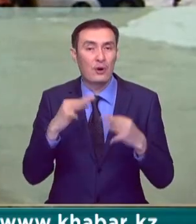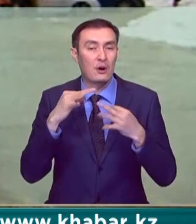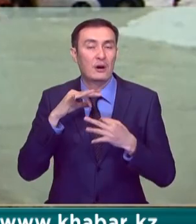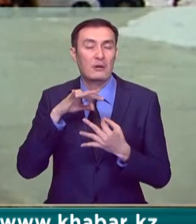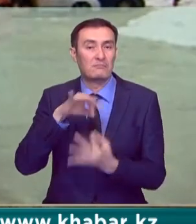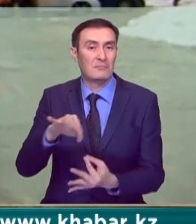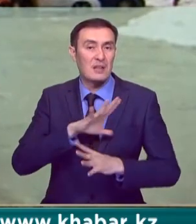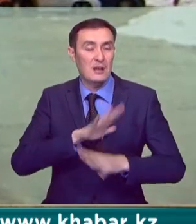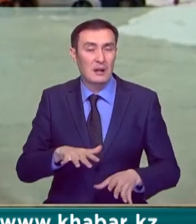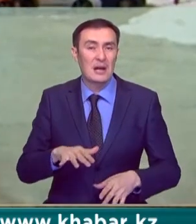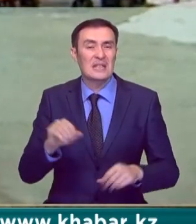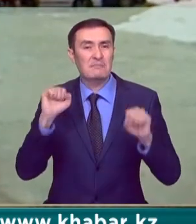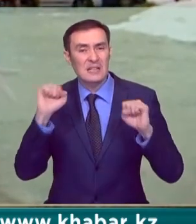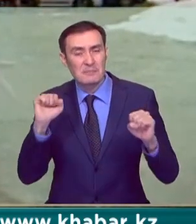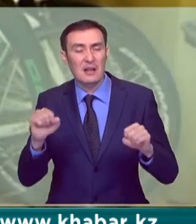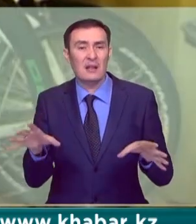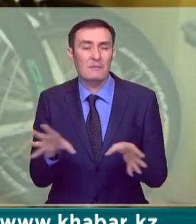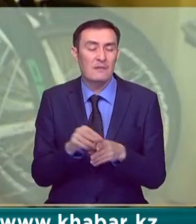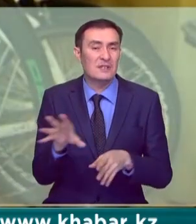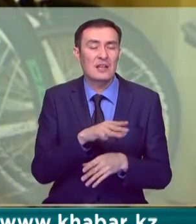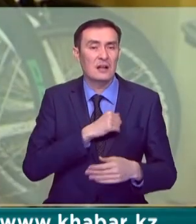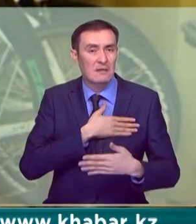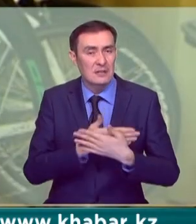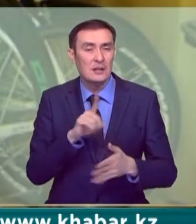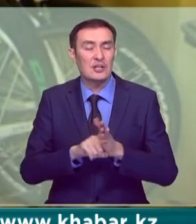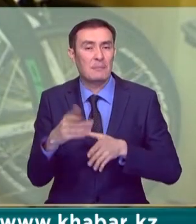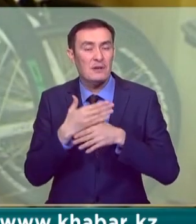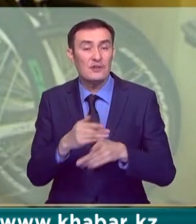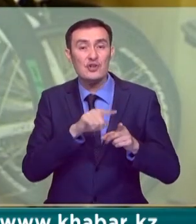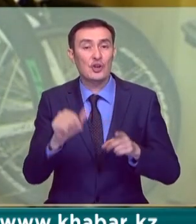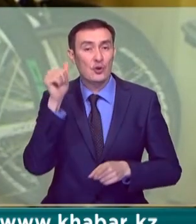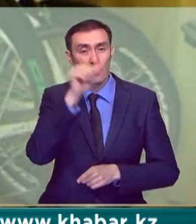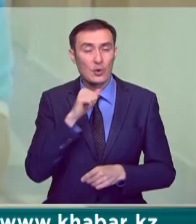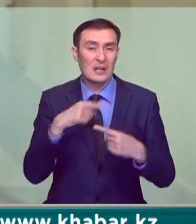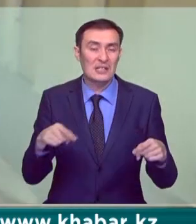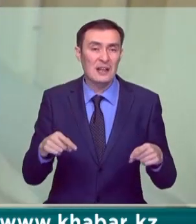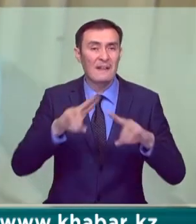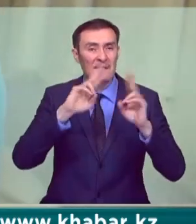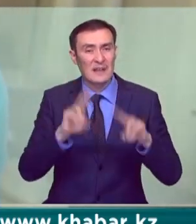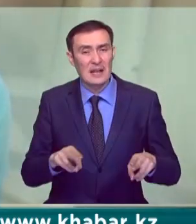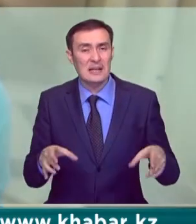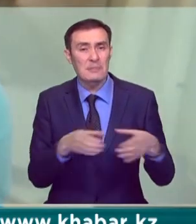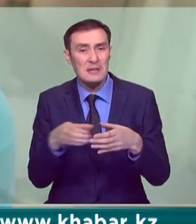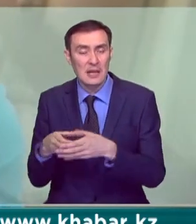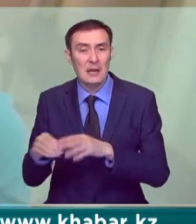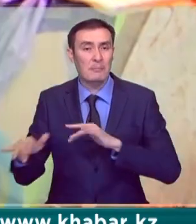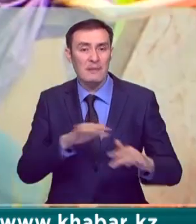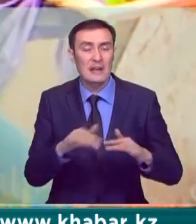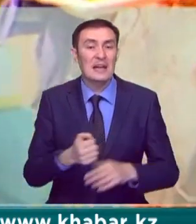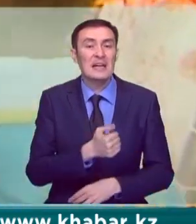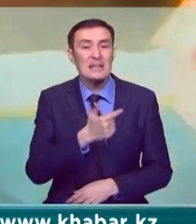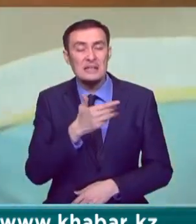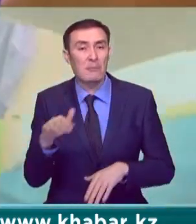стороне спортсмены болельщики и коллеги тоже поддержали в течение года различные федерации и объединения провели несколько